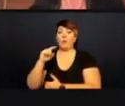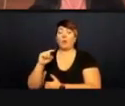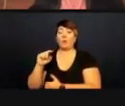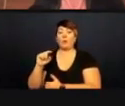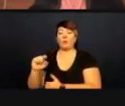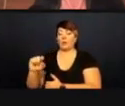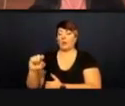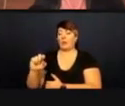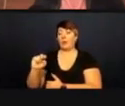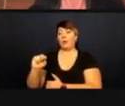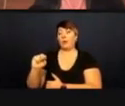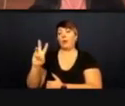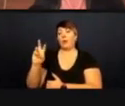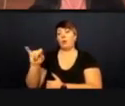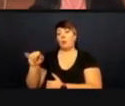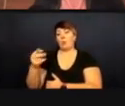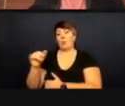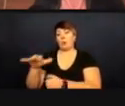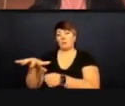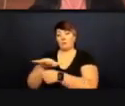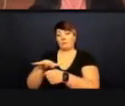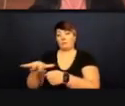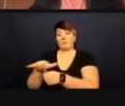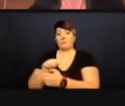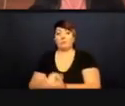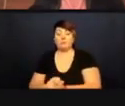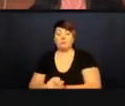Tuna tumai ya kuwa tutaweza kuwa na.